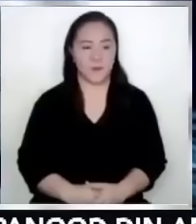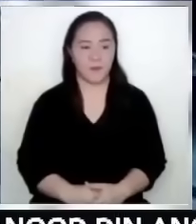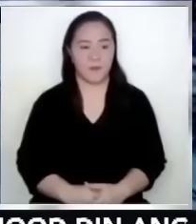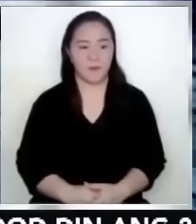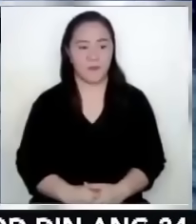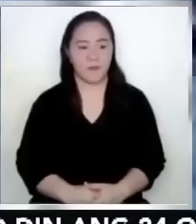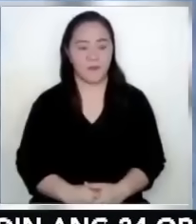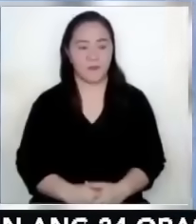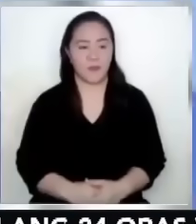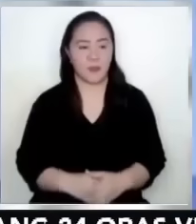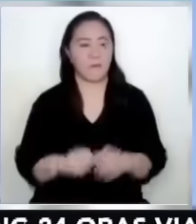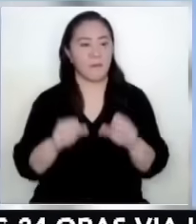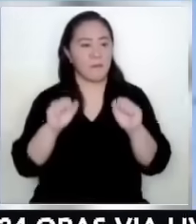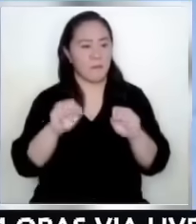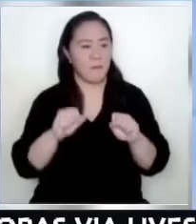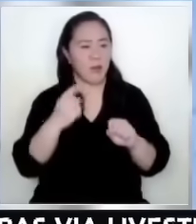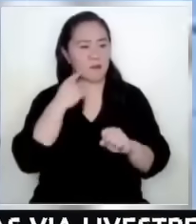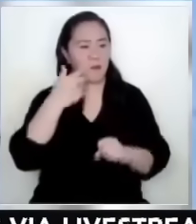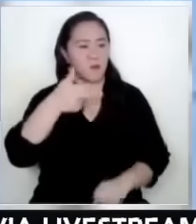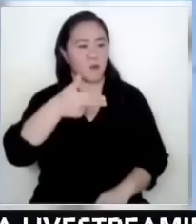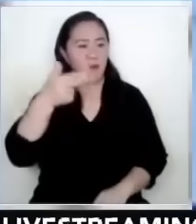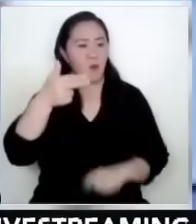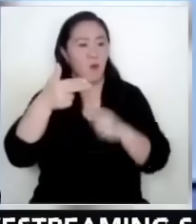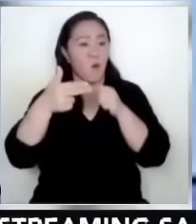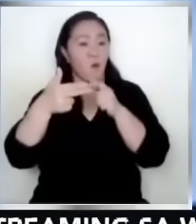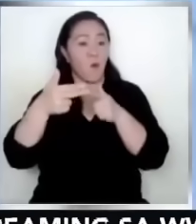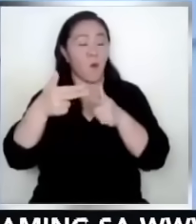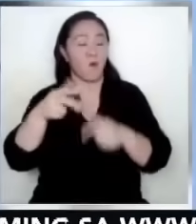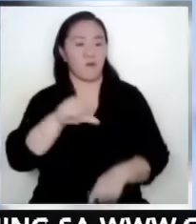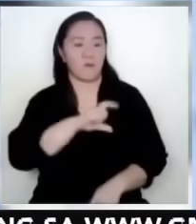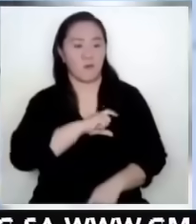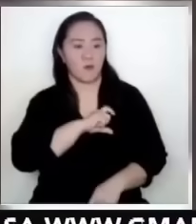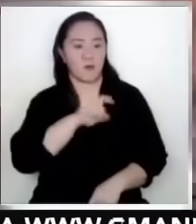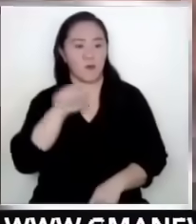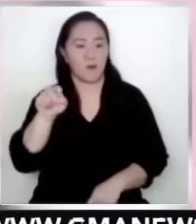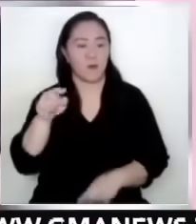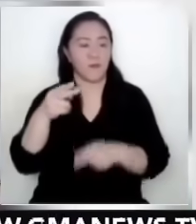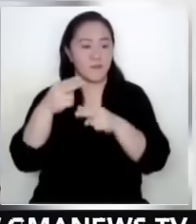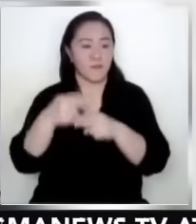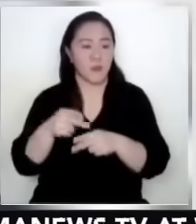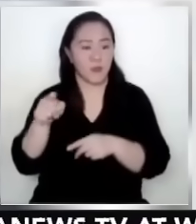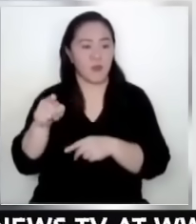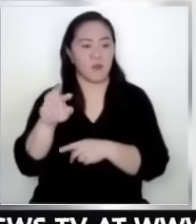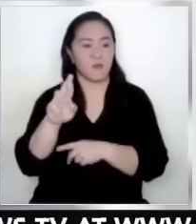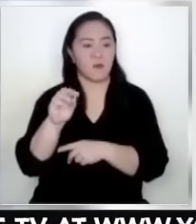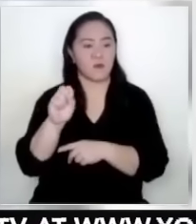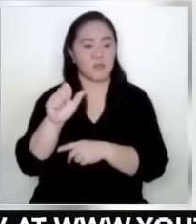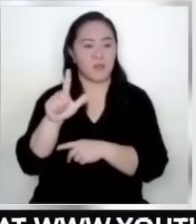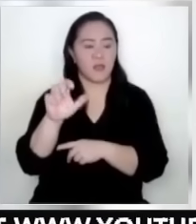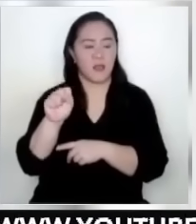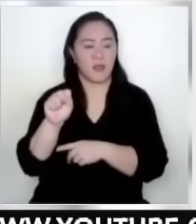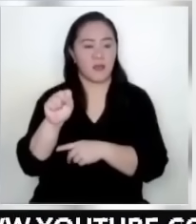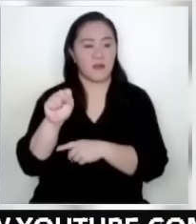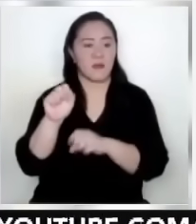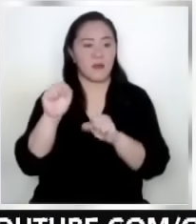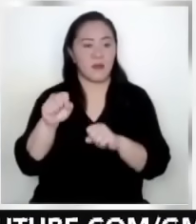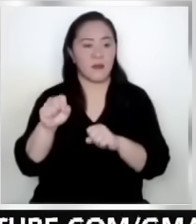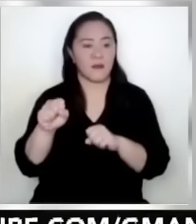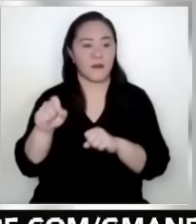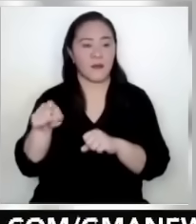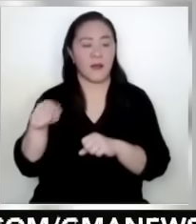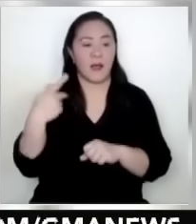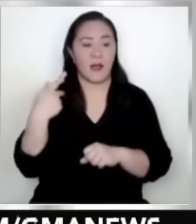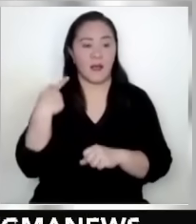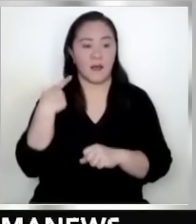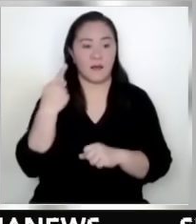Positibong nagpaputok ng baril sa paraffin test si Patrolman Zenjo Del Rosario. At positibong galing sa baril niya ang mga slag ng bala sa